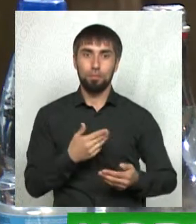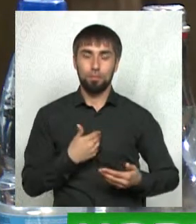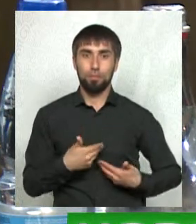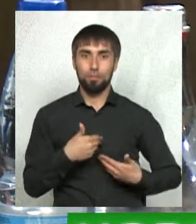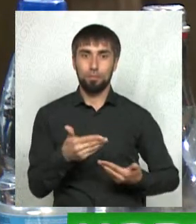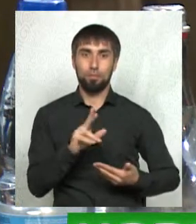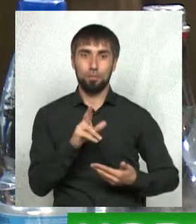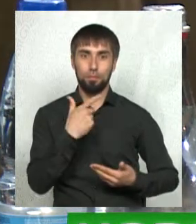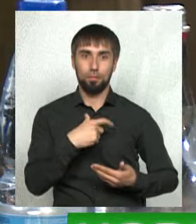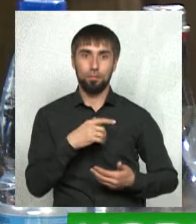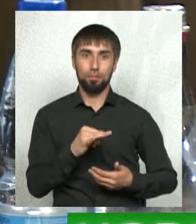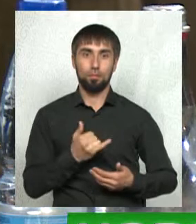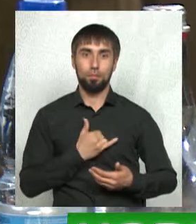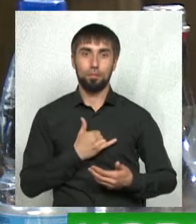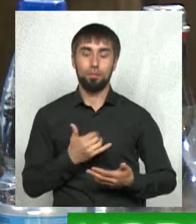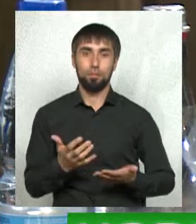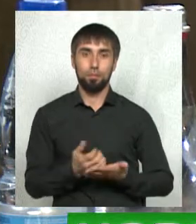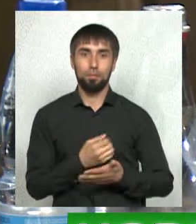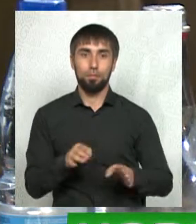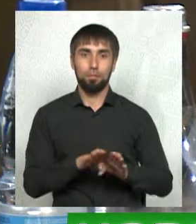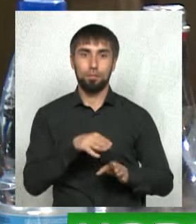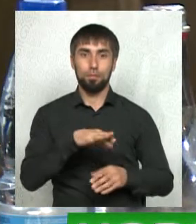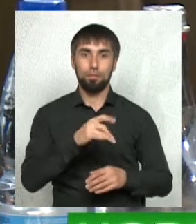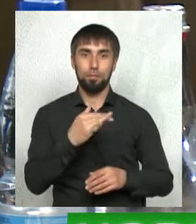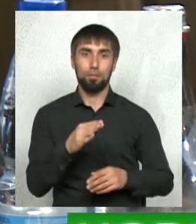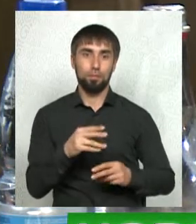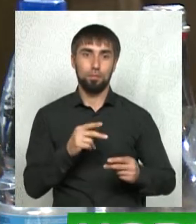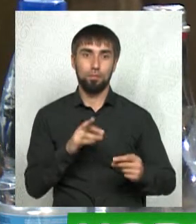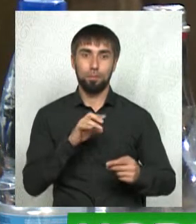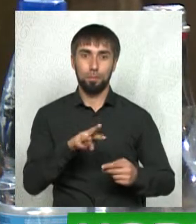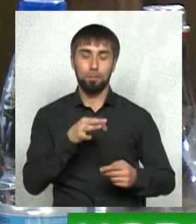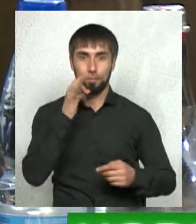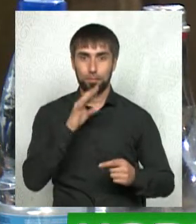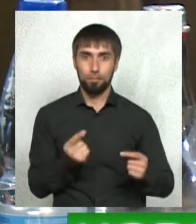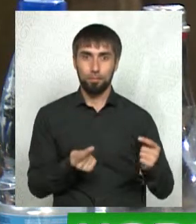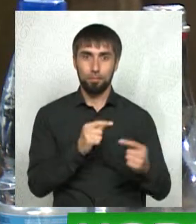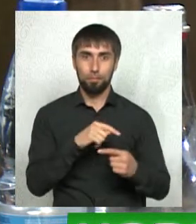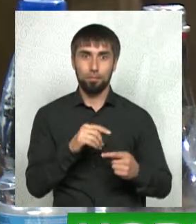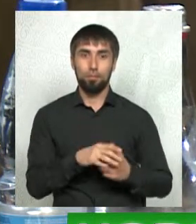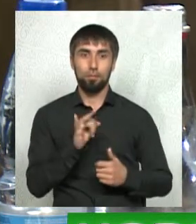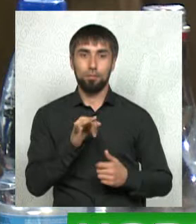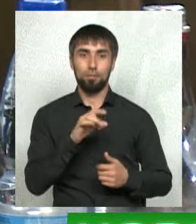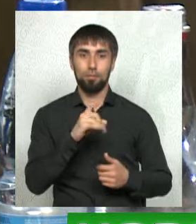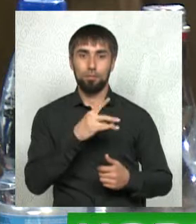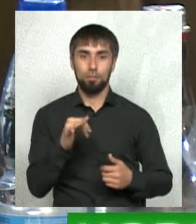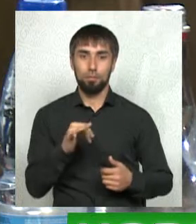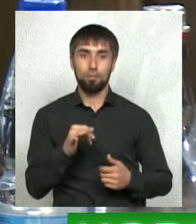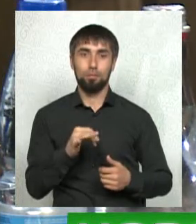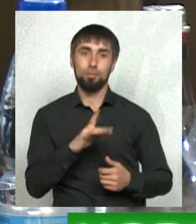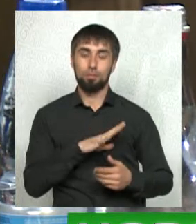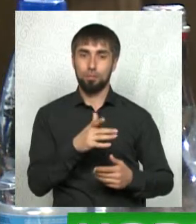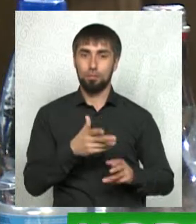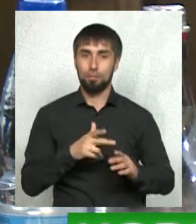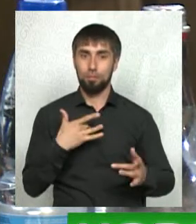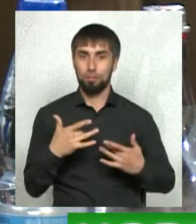приглашают к себе, и у нас получается такой творческий обмен, обмен опытом, обмен эмоций, а для актеров